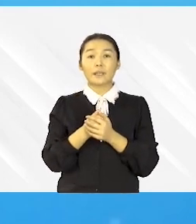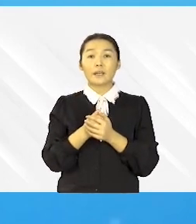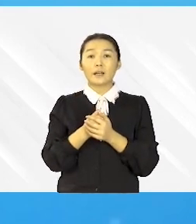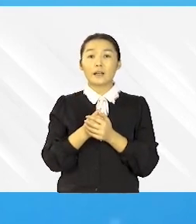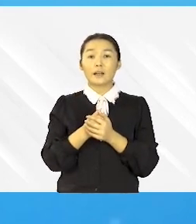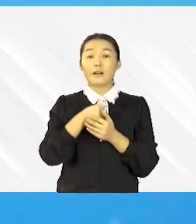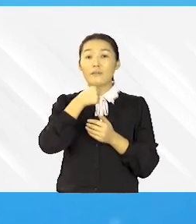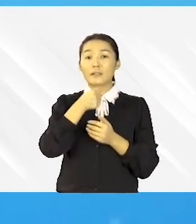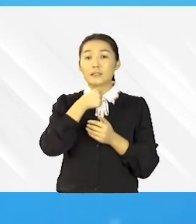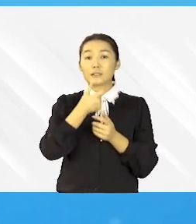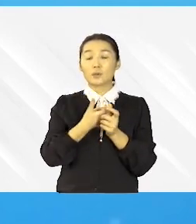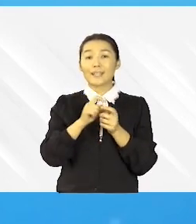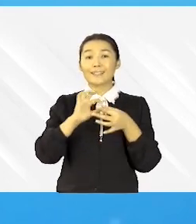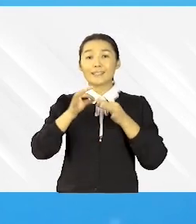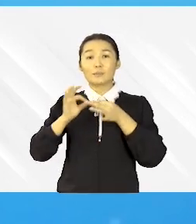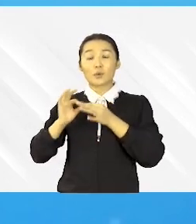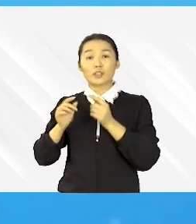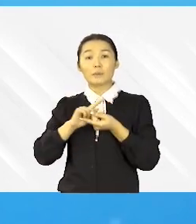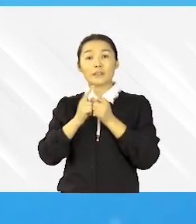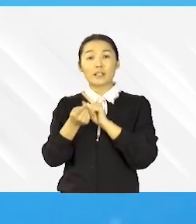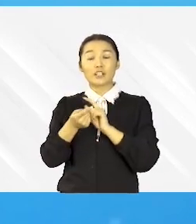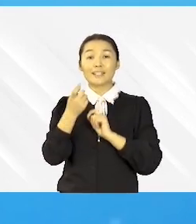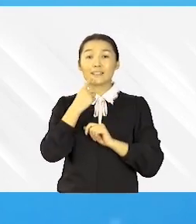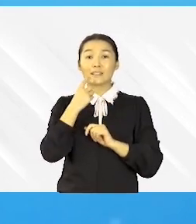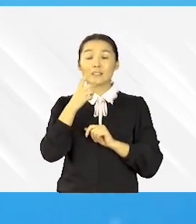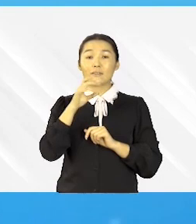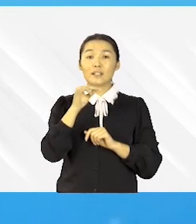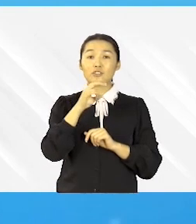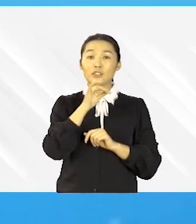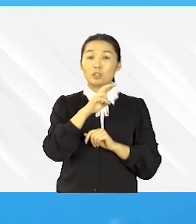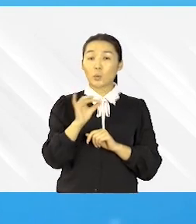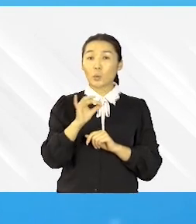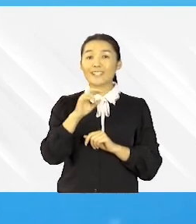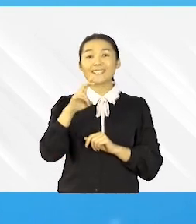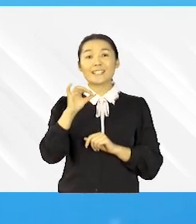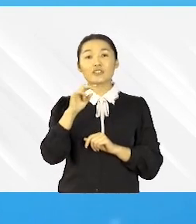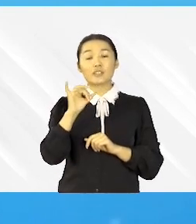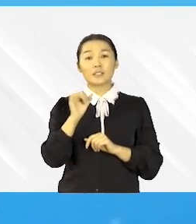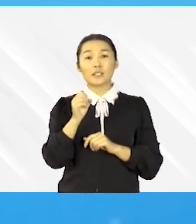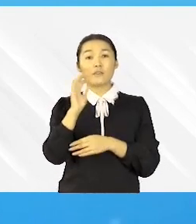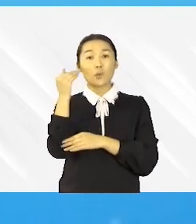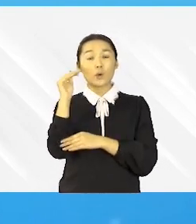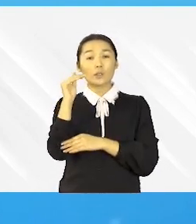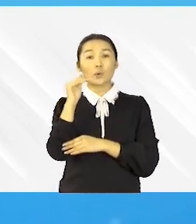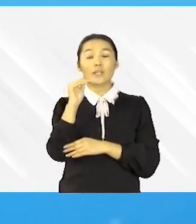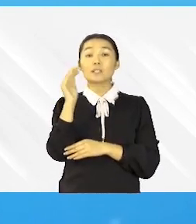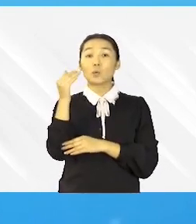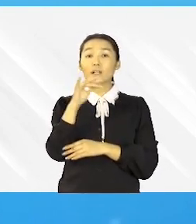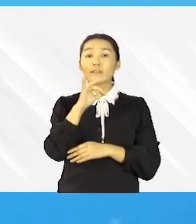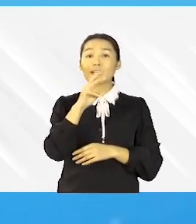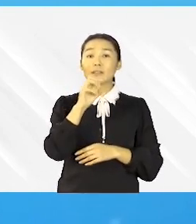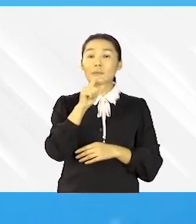цепочка превращений из яйца в личинку, из личинки в куколку, из куколки в имаго. Сезонный диморфизм или